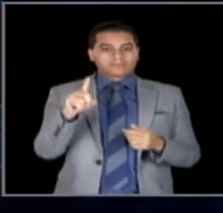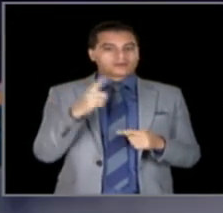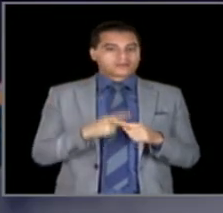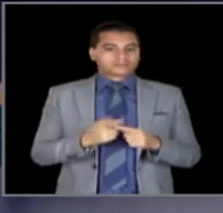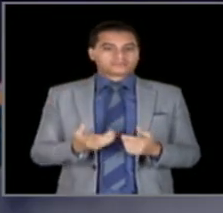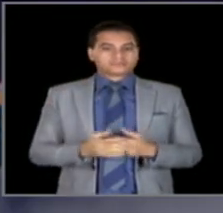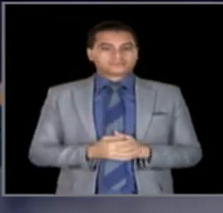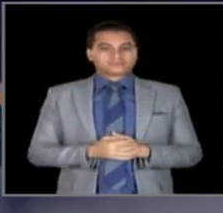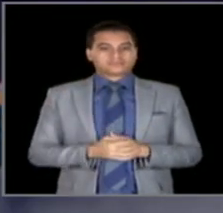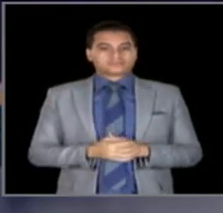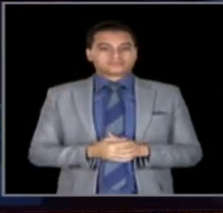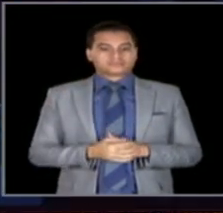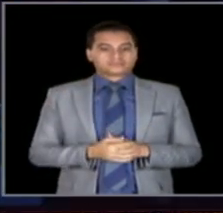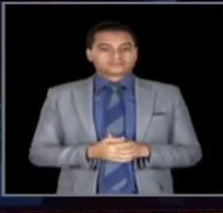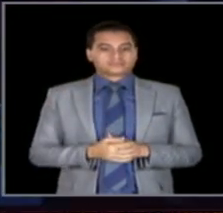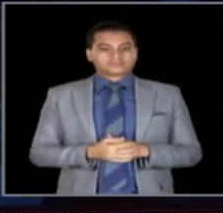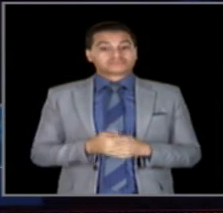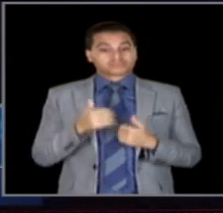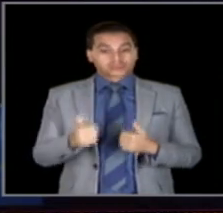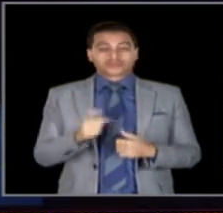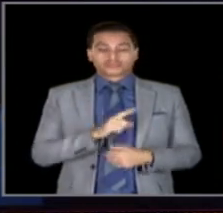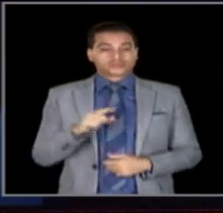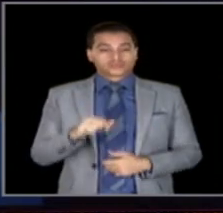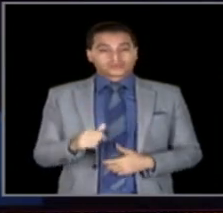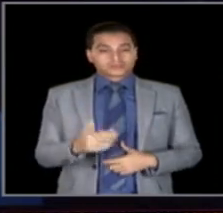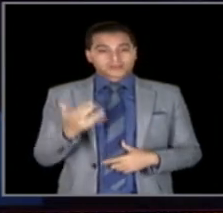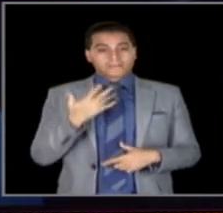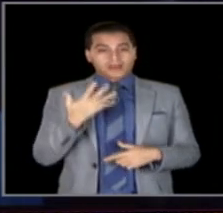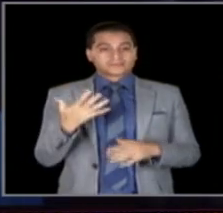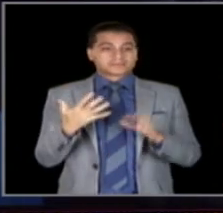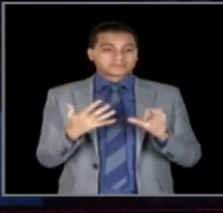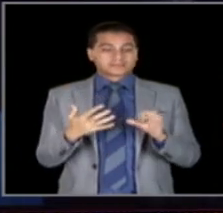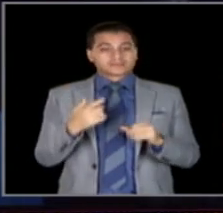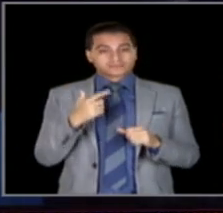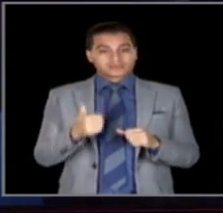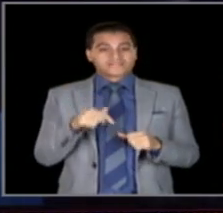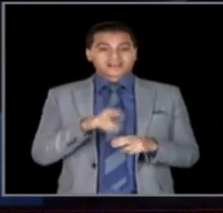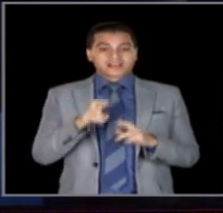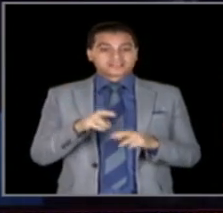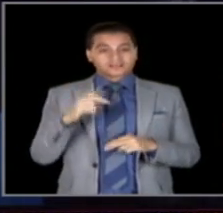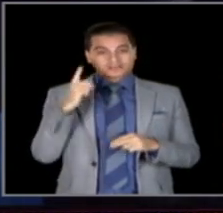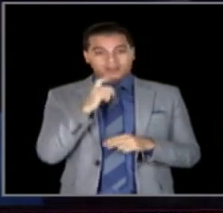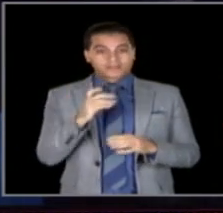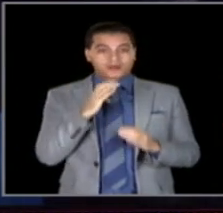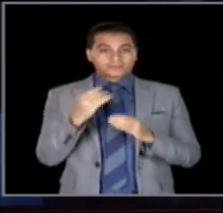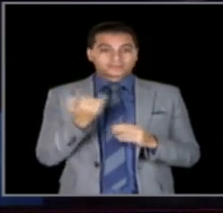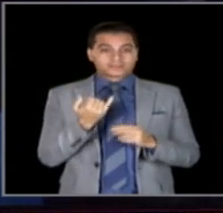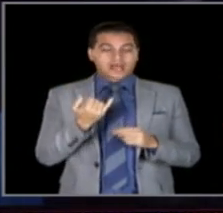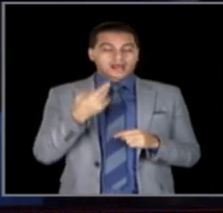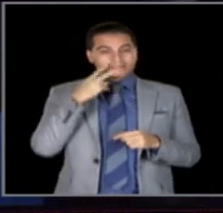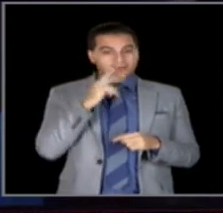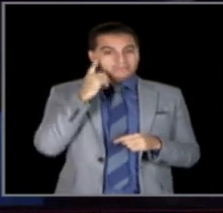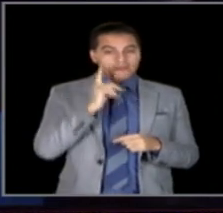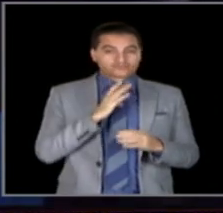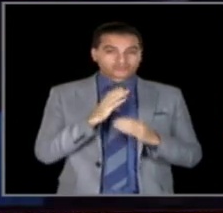غلط. تفضل مكاني. كويس، 5 من 9، مع إن في أسئلة صعبة جاوبت عليها وأسئلة سهلة ما